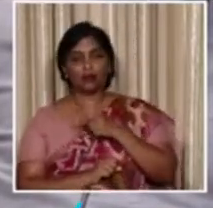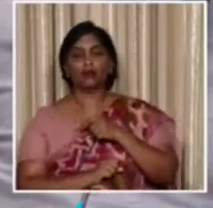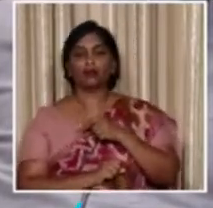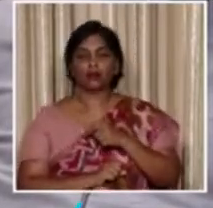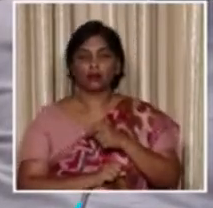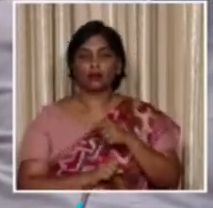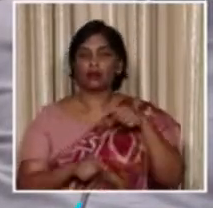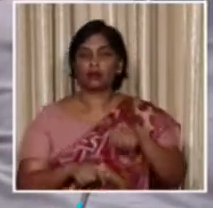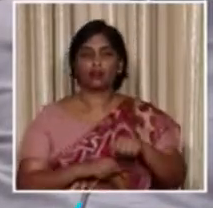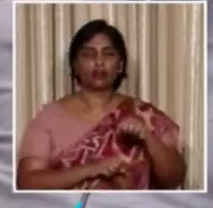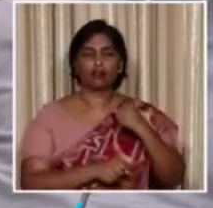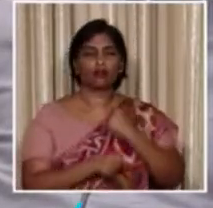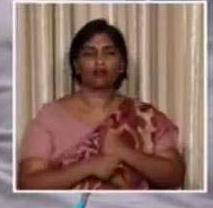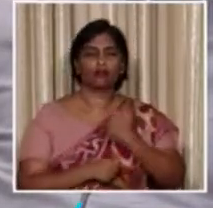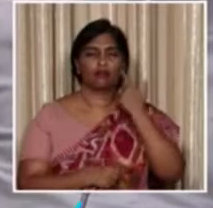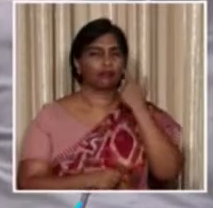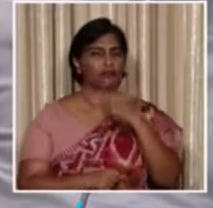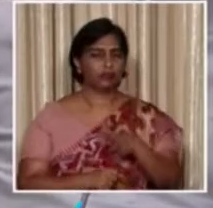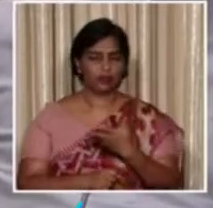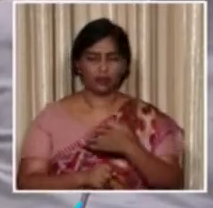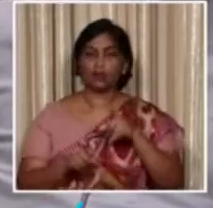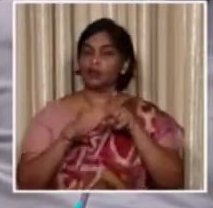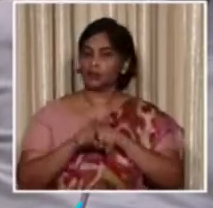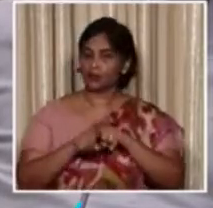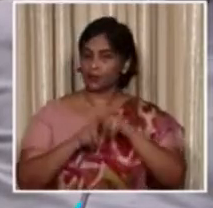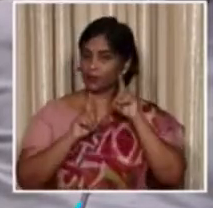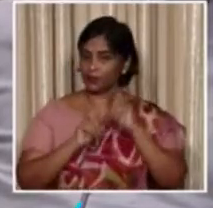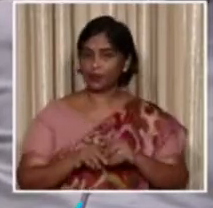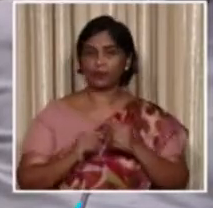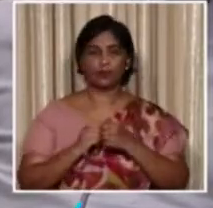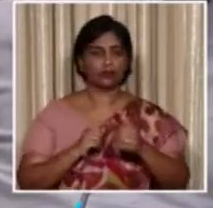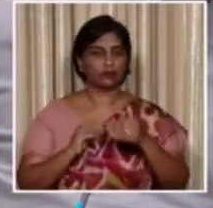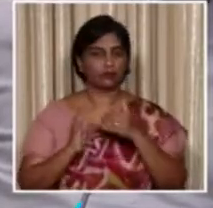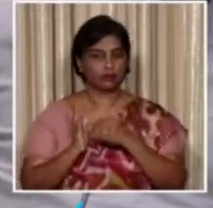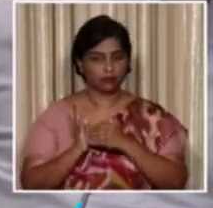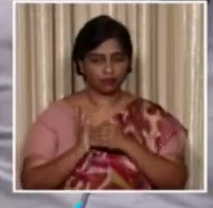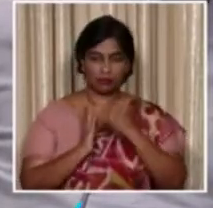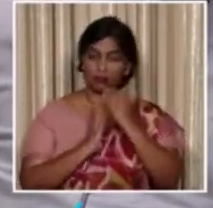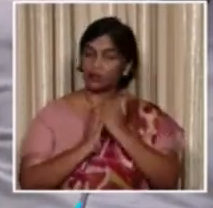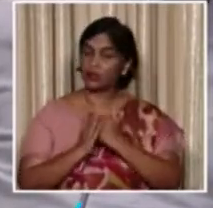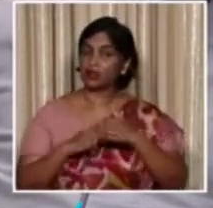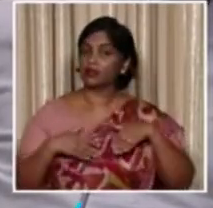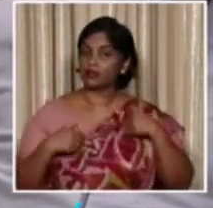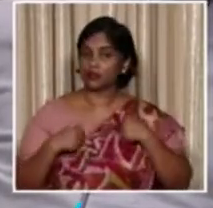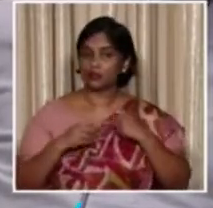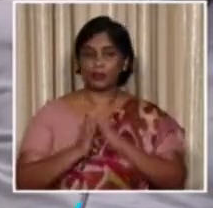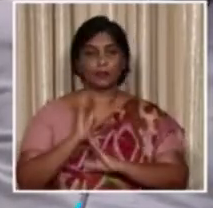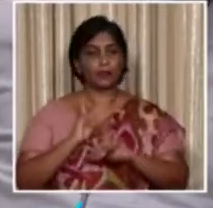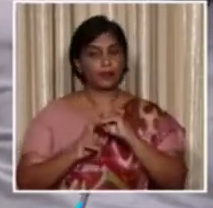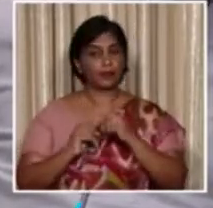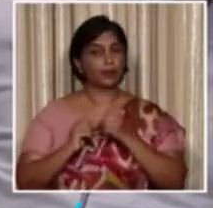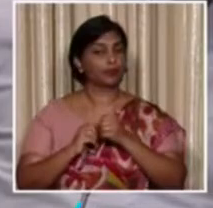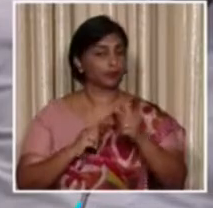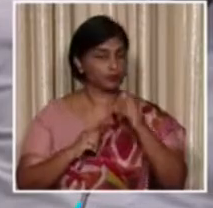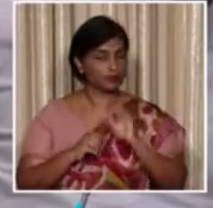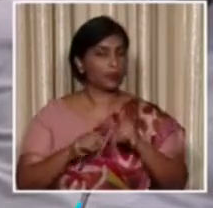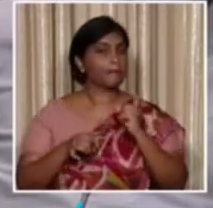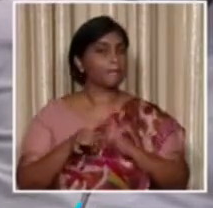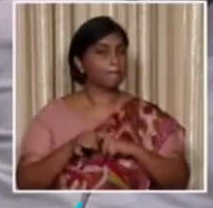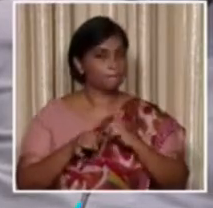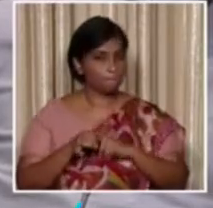2ක විනාඩි 2ක කාලයක් තවද. ඉතින් ඒ නිසා මෙවැනි තත්ත්වයන් උඩ මේ සෞඛ්‍ය අමාත්‍යාංශයේ තිබෙන